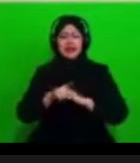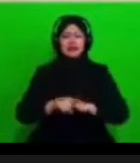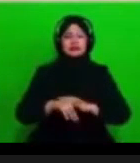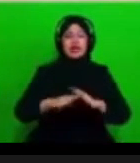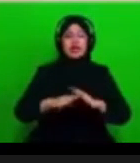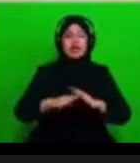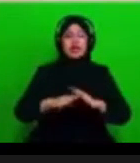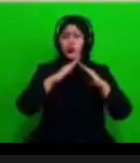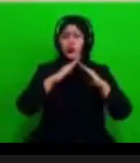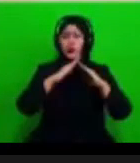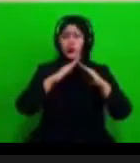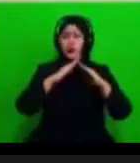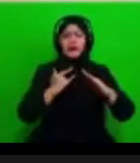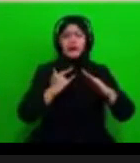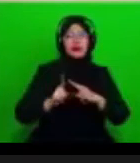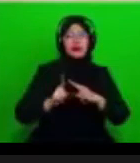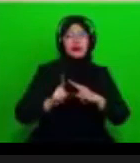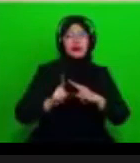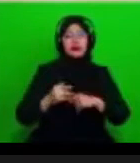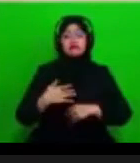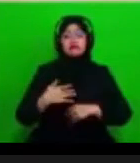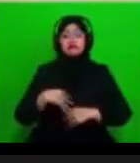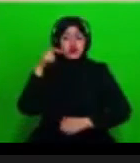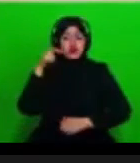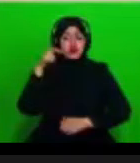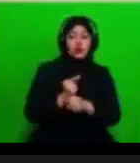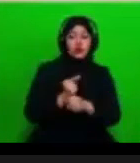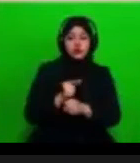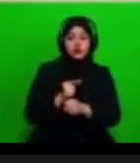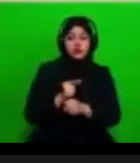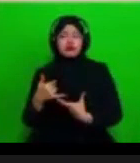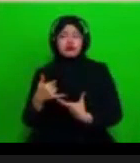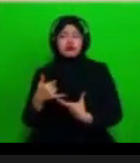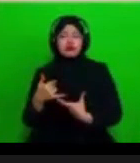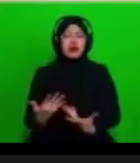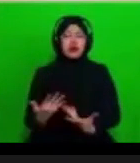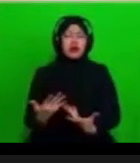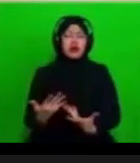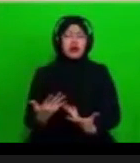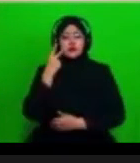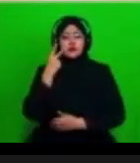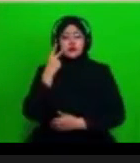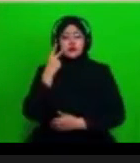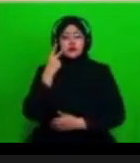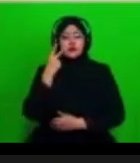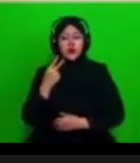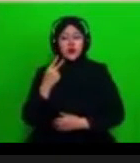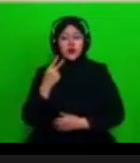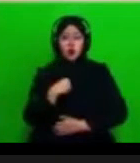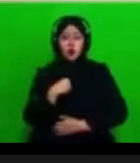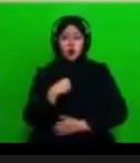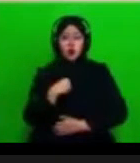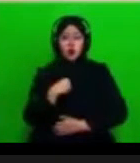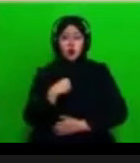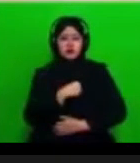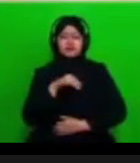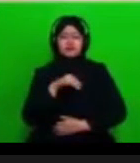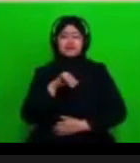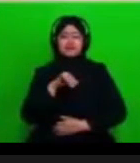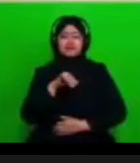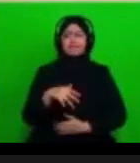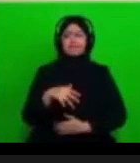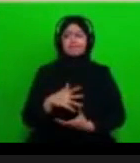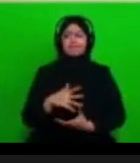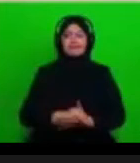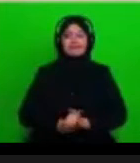merupakan sebagai orang tua atau sebagai istri dari suami-suaminya. Betul. Karena kalau kita, rasanya kita sepakat sekali dengan beberapa istilah yang bahkan kita sering